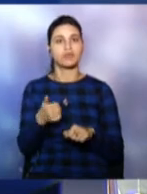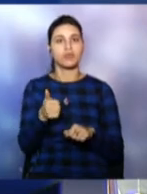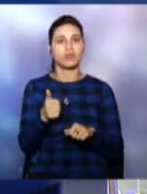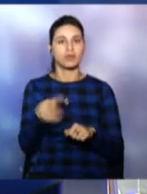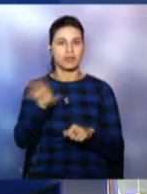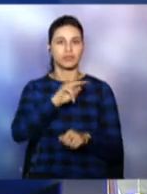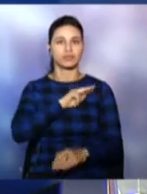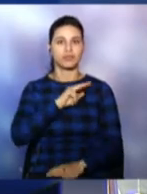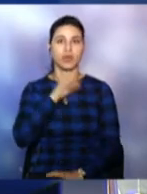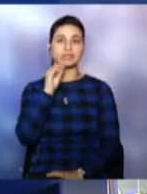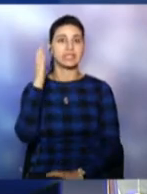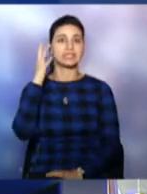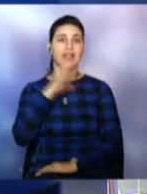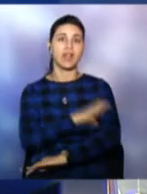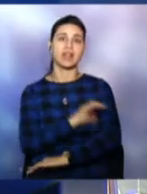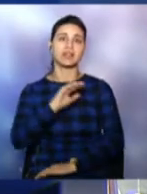შემთხვევაში კოფეინის მოხმარება.